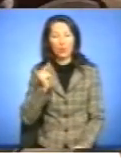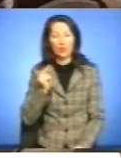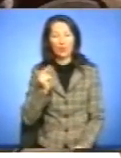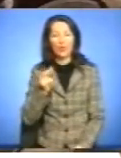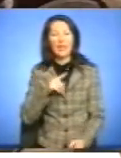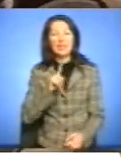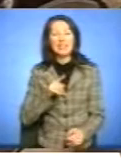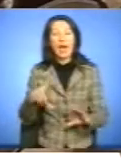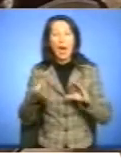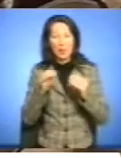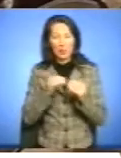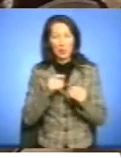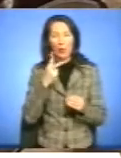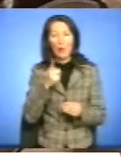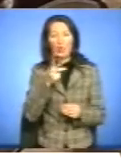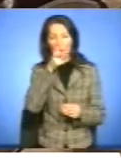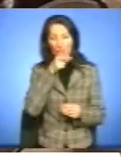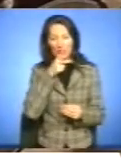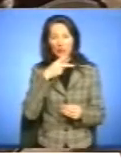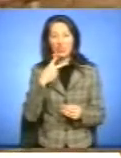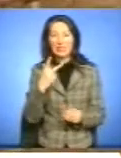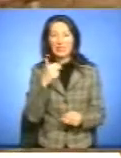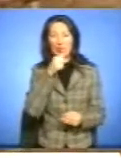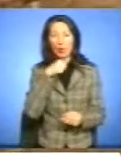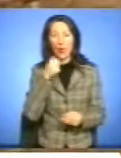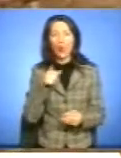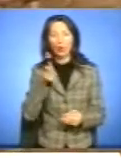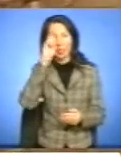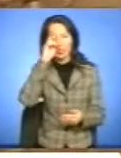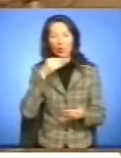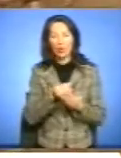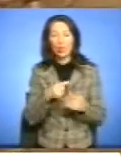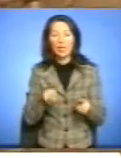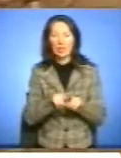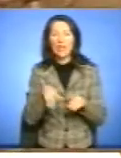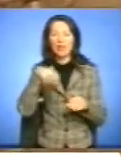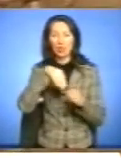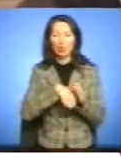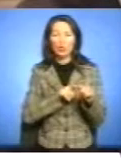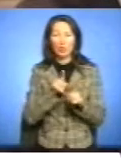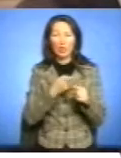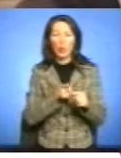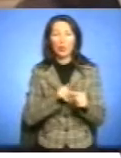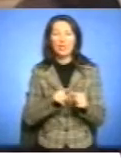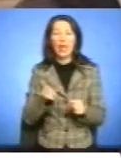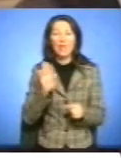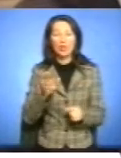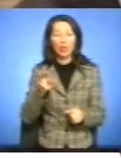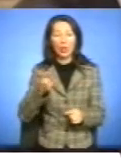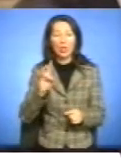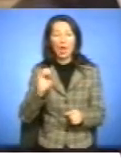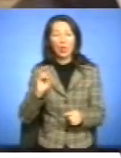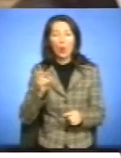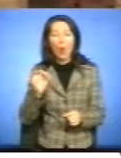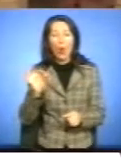За підсумками першого кварталу 2013 року до державного бюджету таки внесуть зміни. Про це Віктор Янукович заявив під час зустрічі